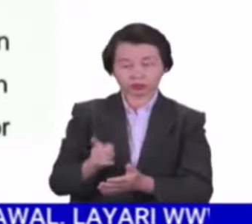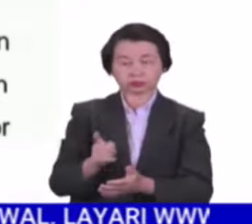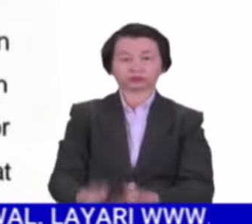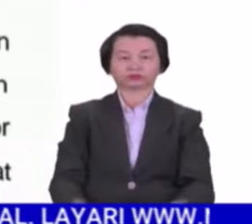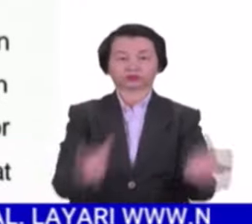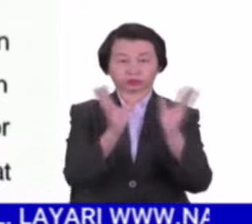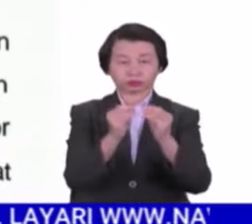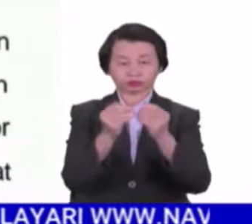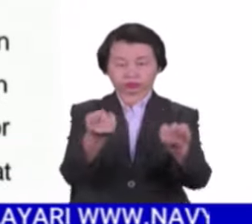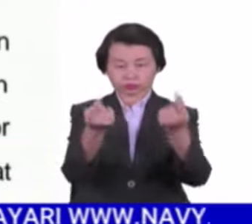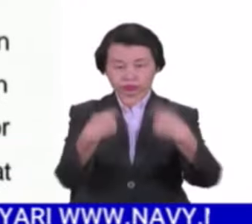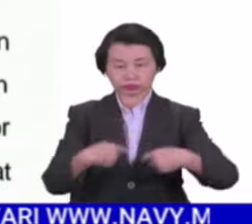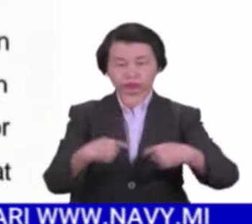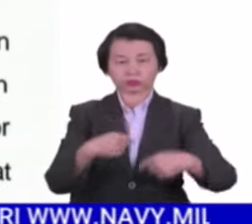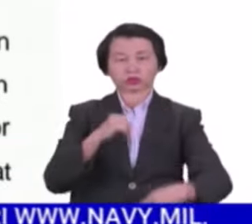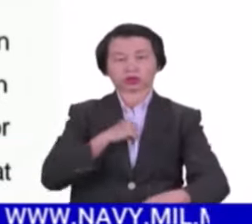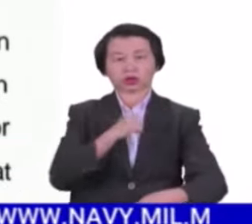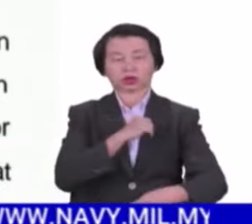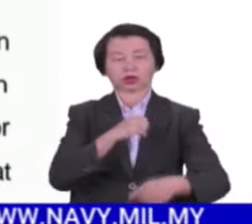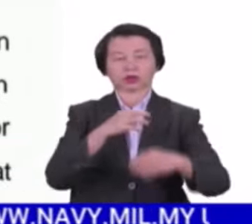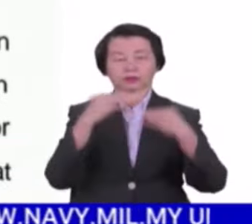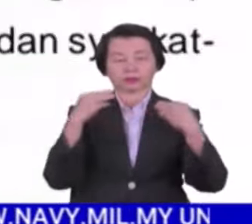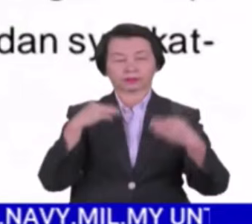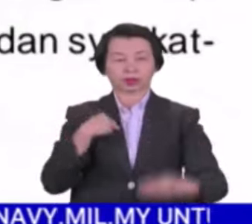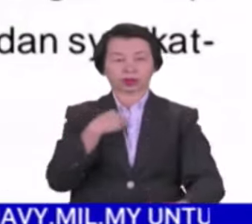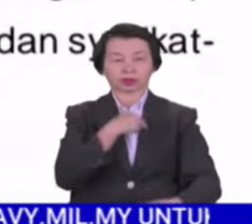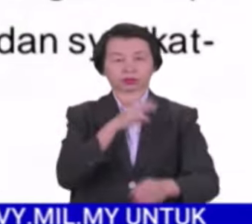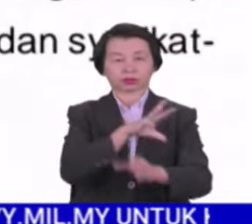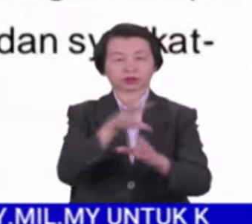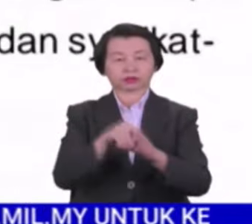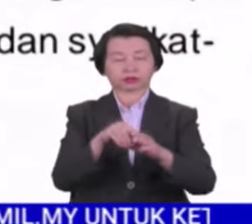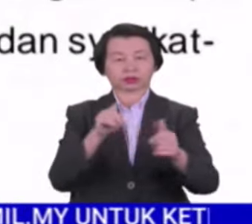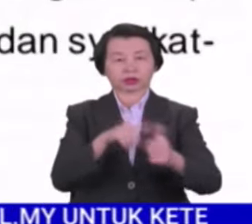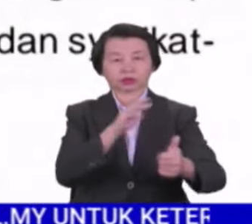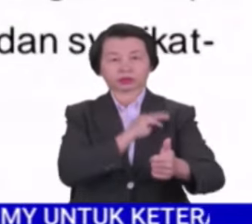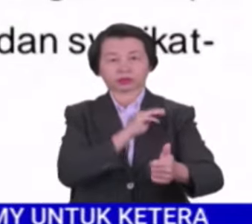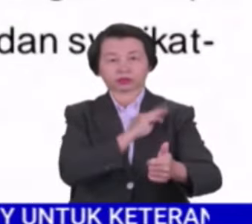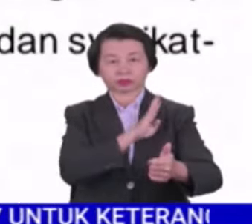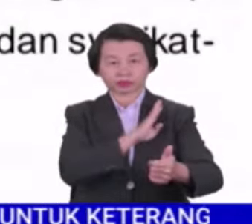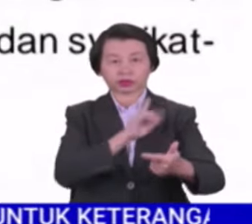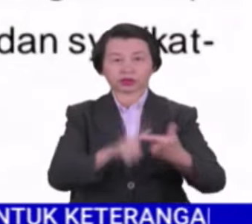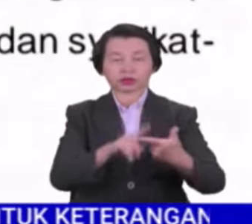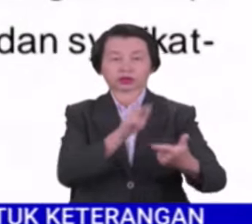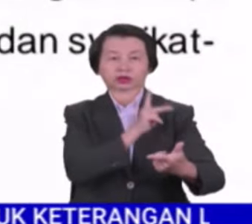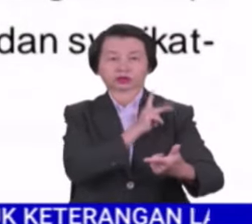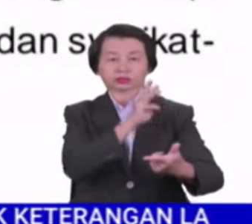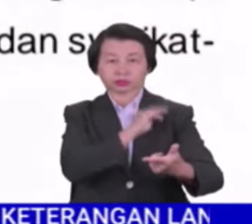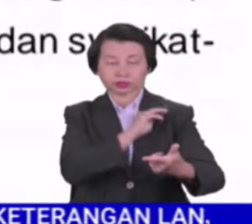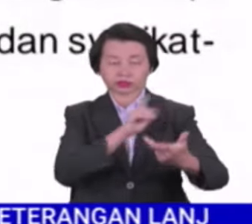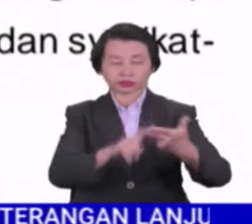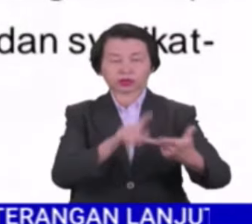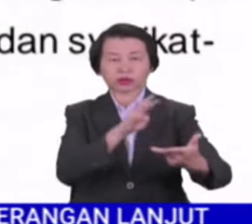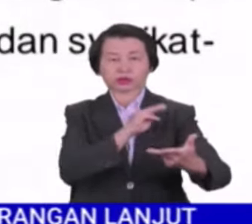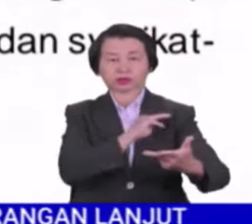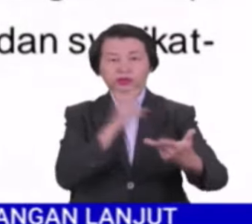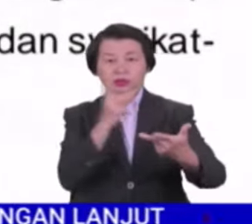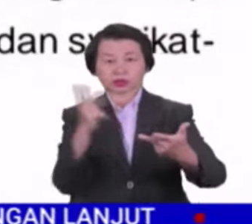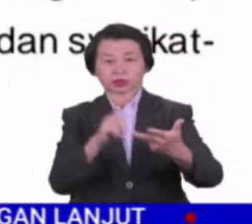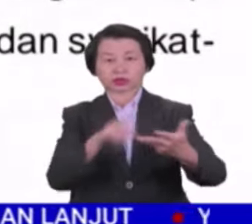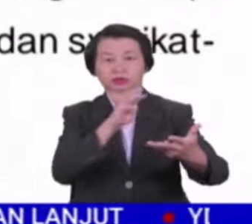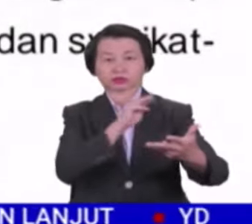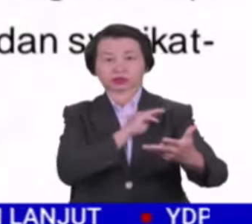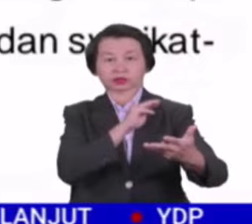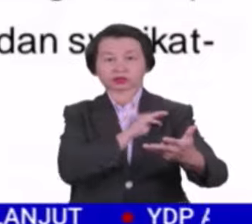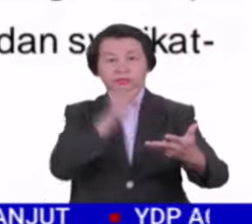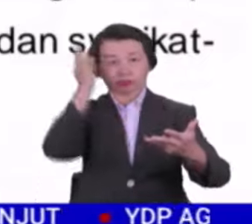meswara dihadiri oleh ahli Majlis Majlis yang merangkumi mencium kisah dan ketok-ketok tekanan dan